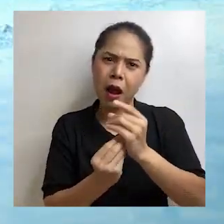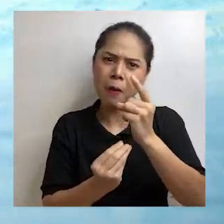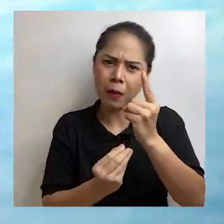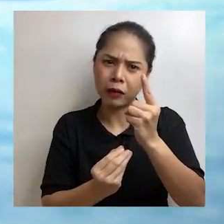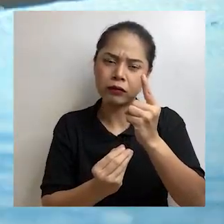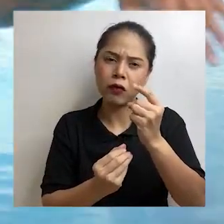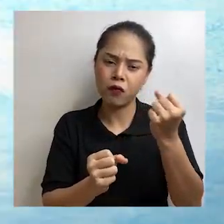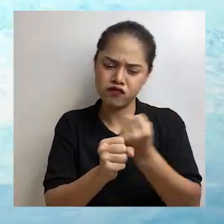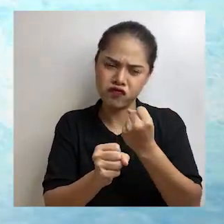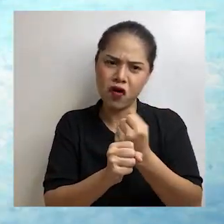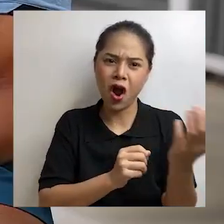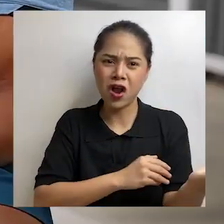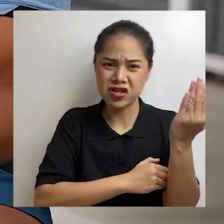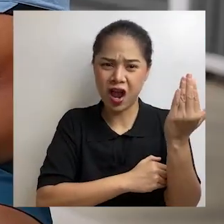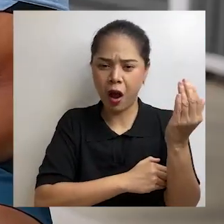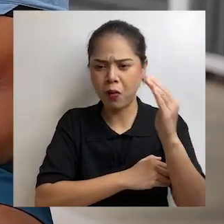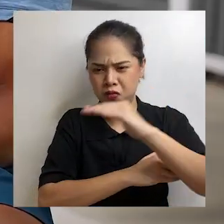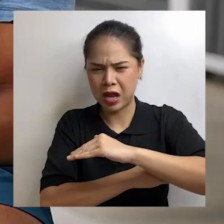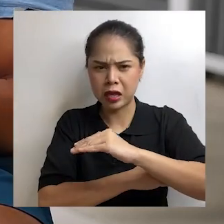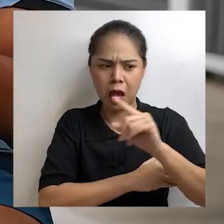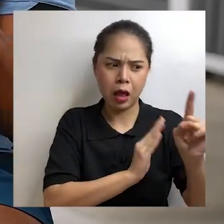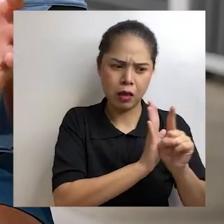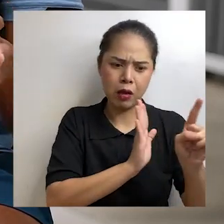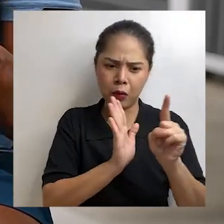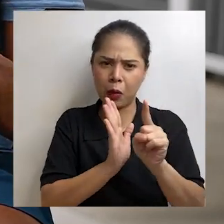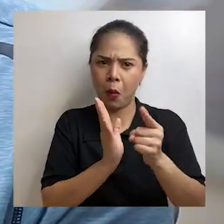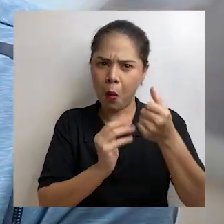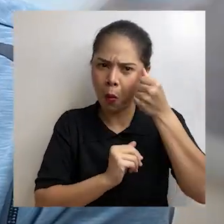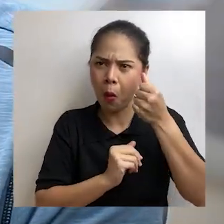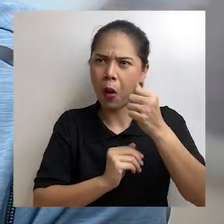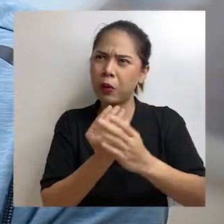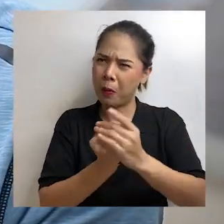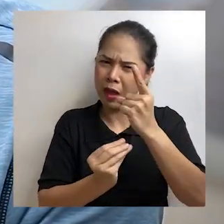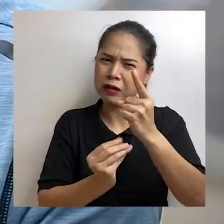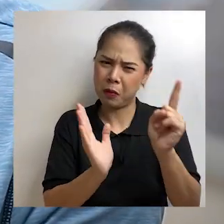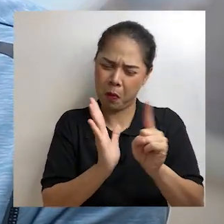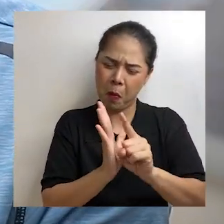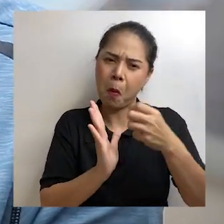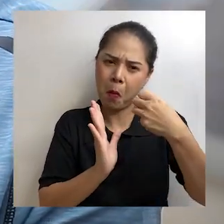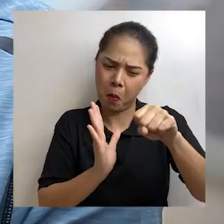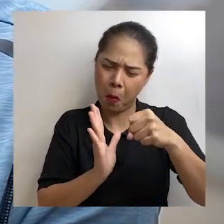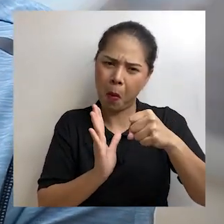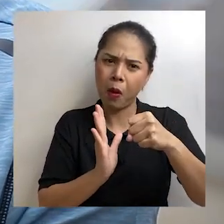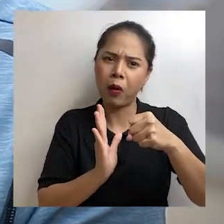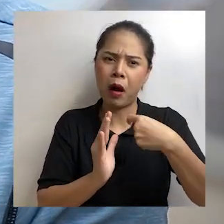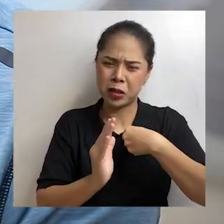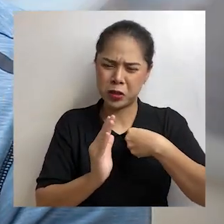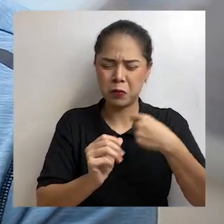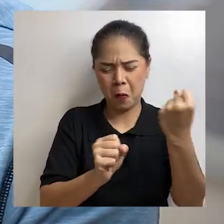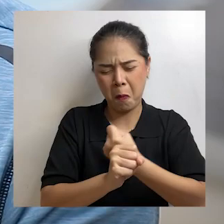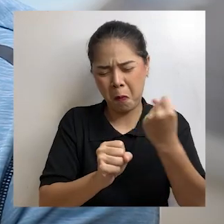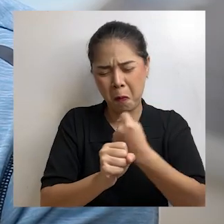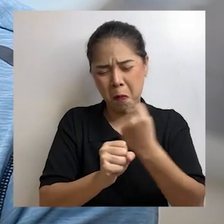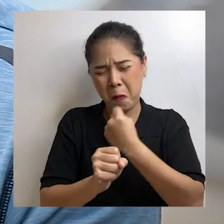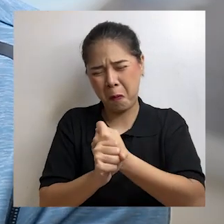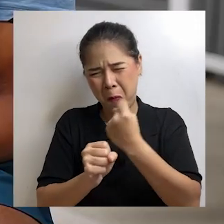10มื้อก็คือเช้าเย็นเช้านับเป็น1อะไรแบบนี้ก็อาทิตย์นึง10มื้อเรียกว่าพรแสวงเลยก็ว่าได้เพราะว่ามันไม่มีใครที่จะมานั่งซ้อมห